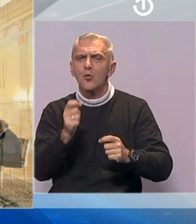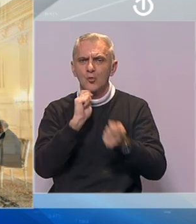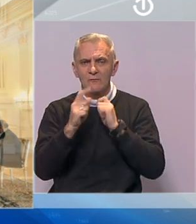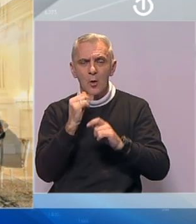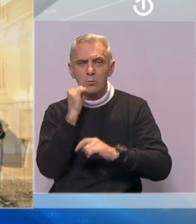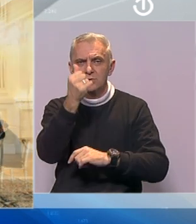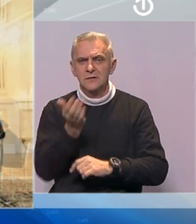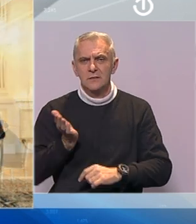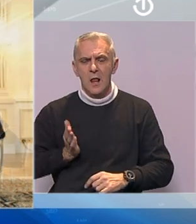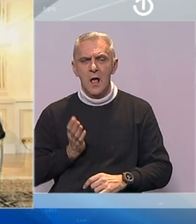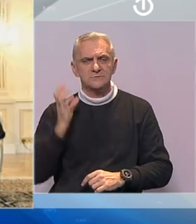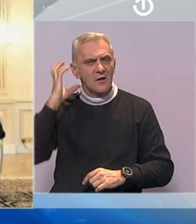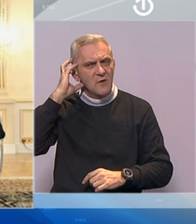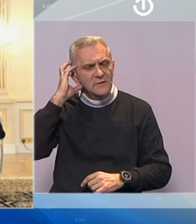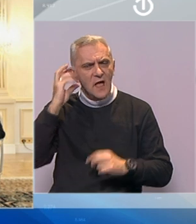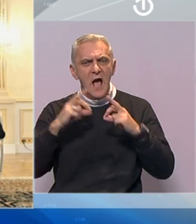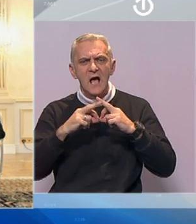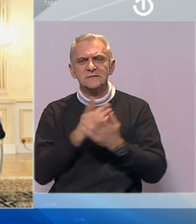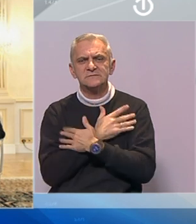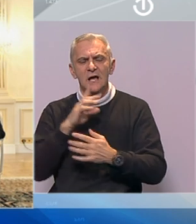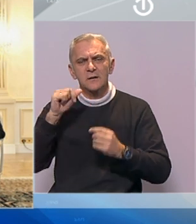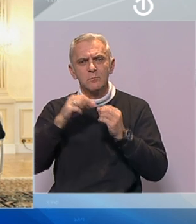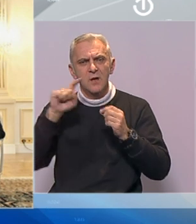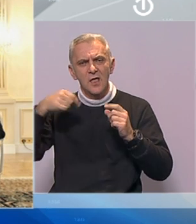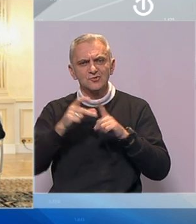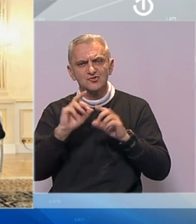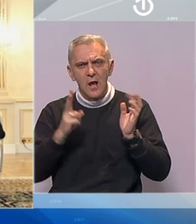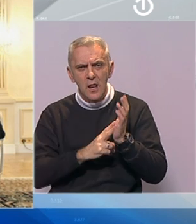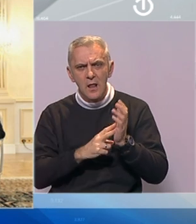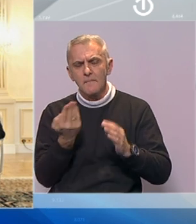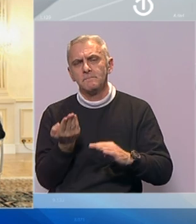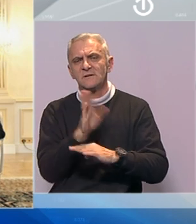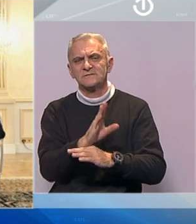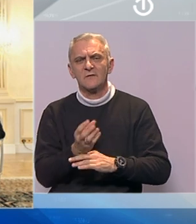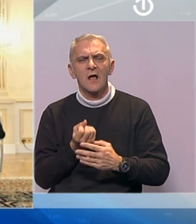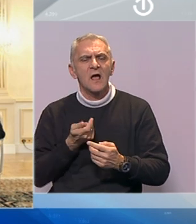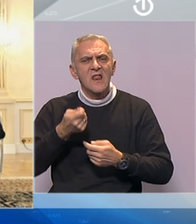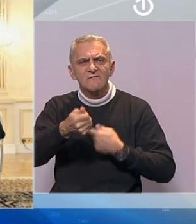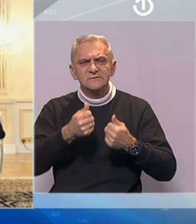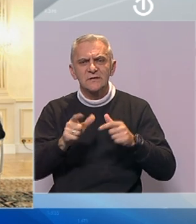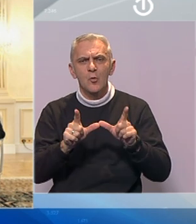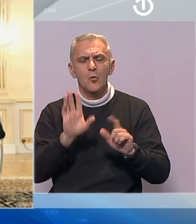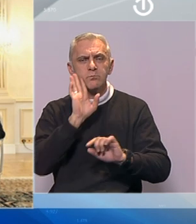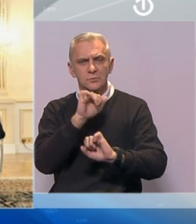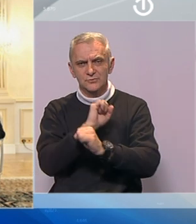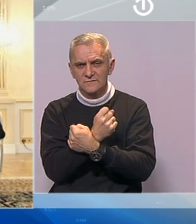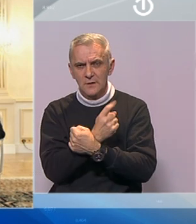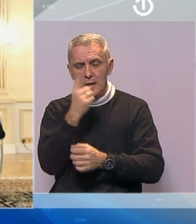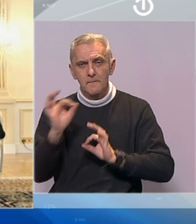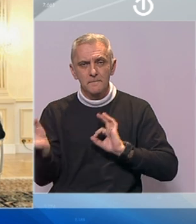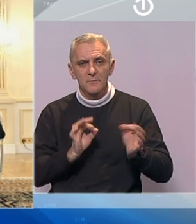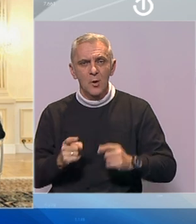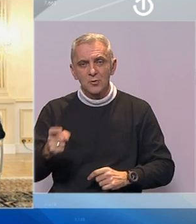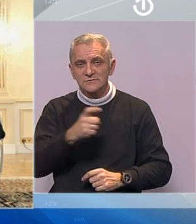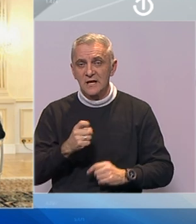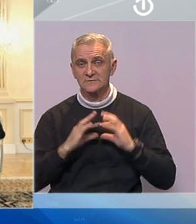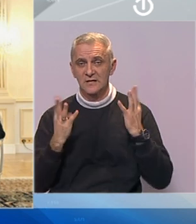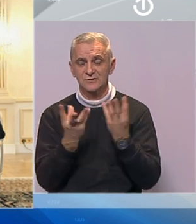posjeta delegacije vlade Azerbejdžana radi predstavljanja potencijala za investiranje u Bosnu i Hercegovinu, kao i priprema